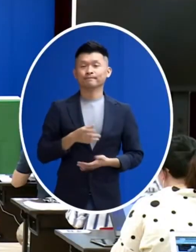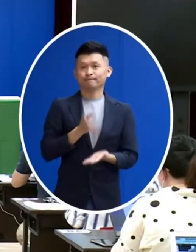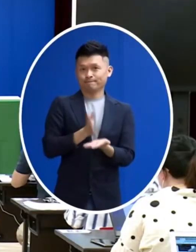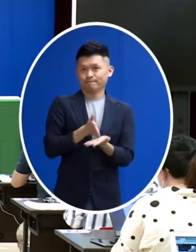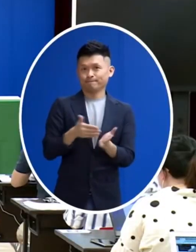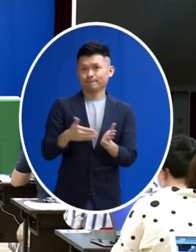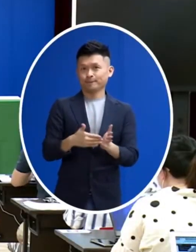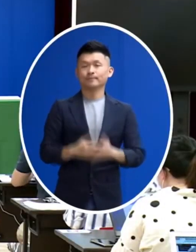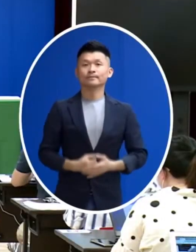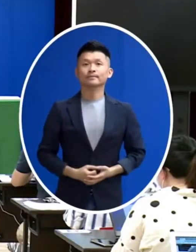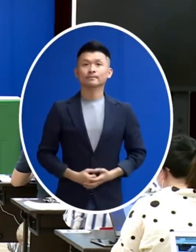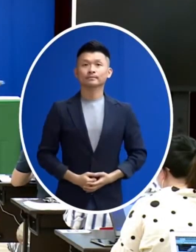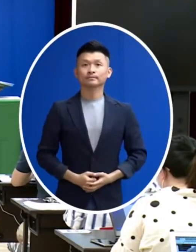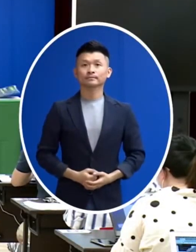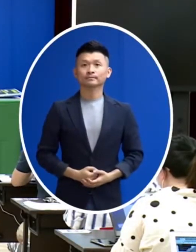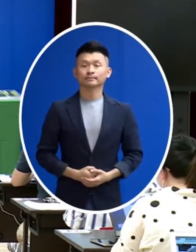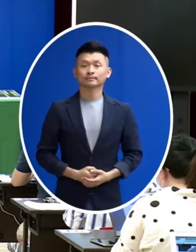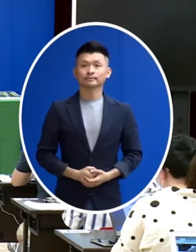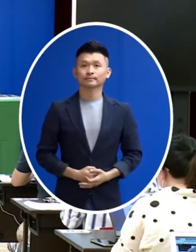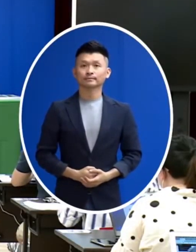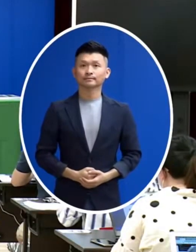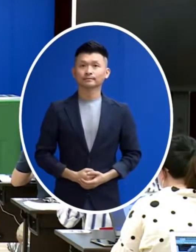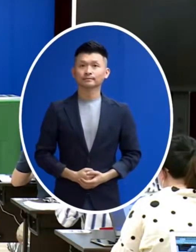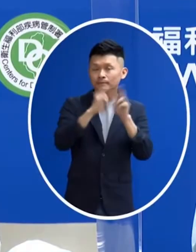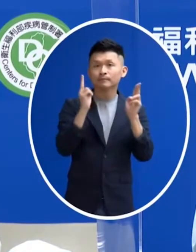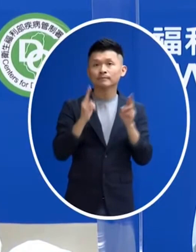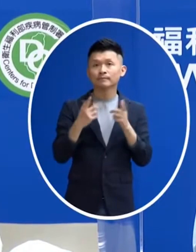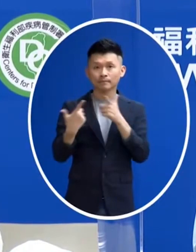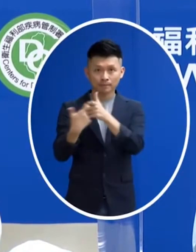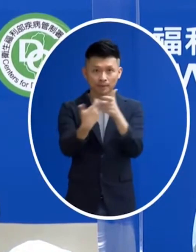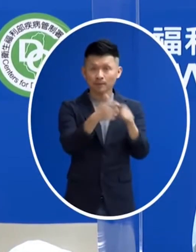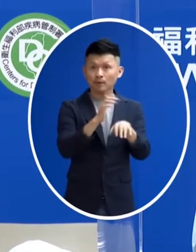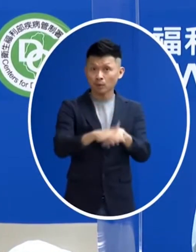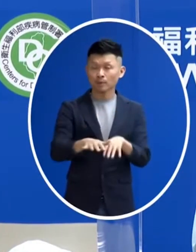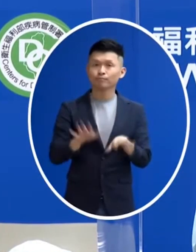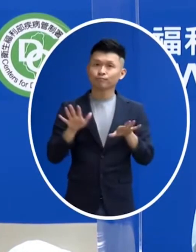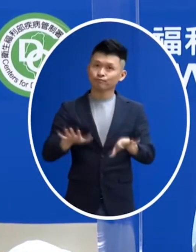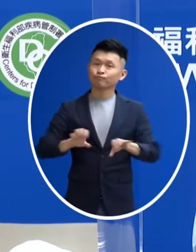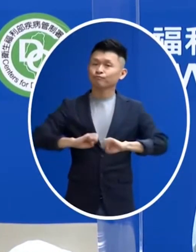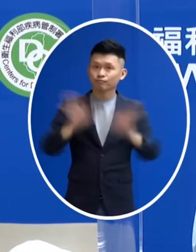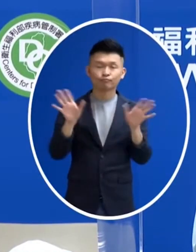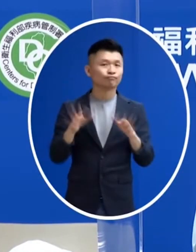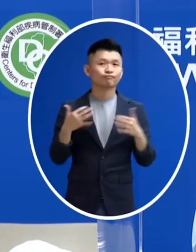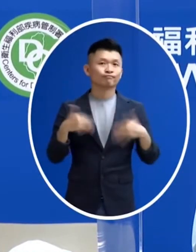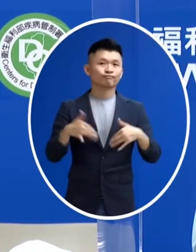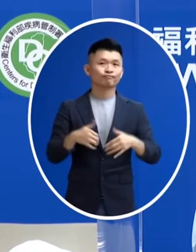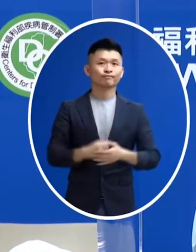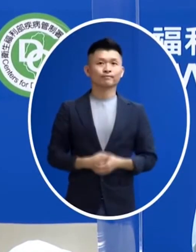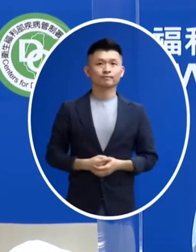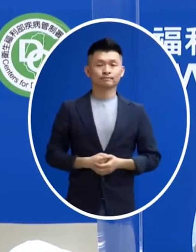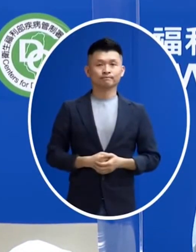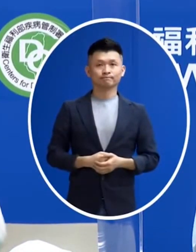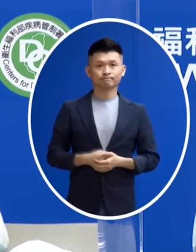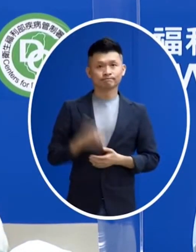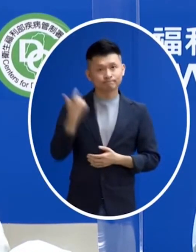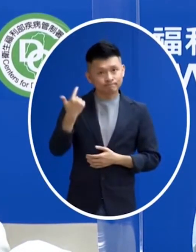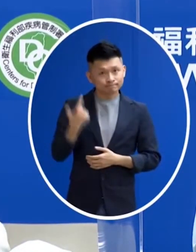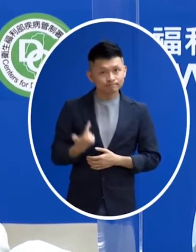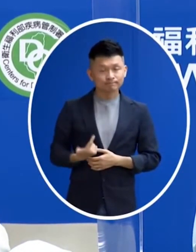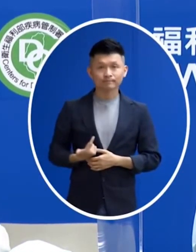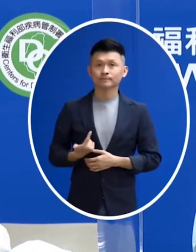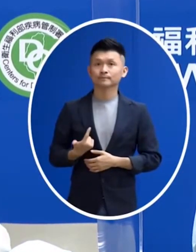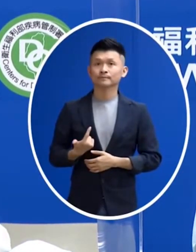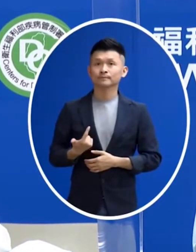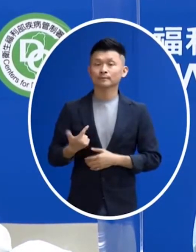时每天像这样坐在一排官员正中间，清晰告诉国人疫情最新状况。陈时中接地